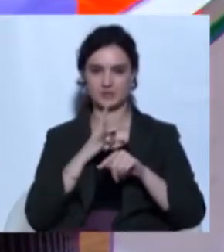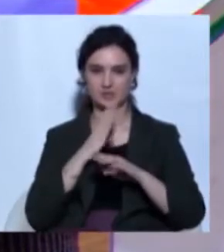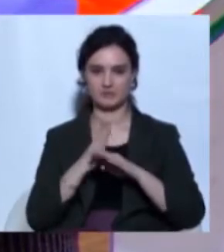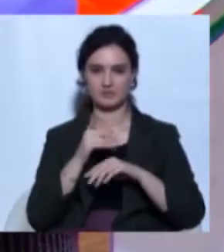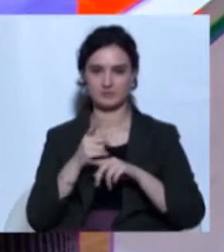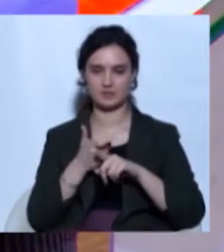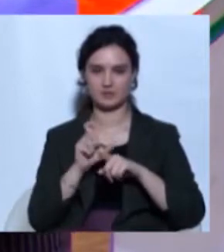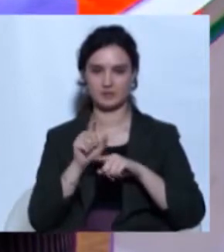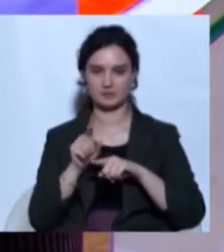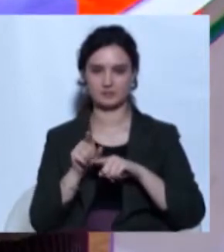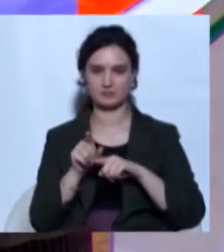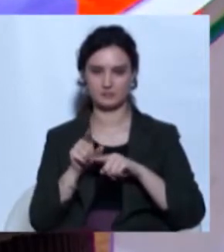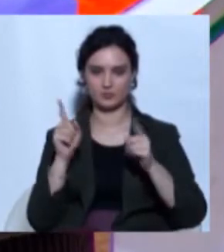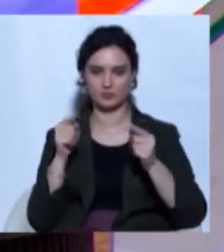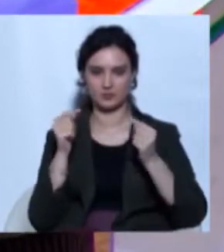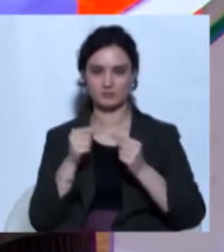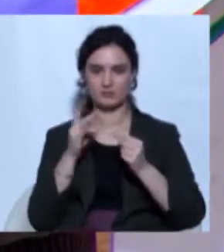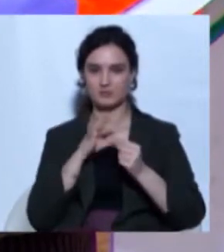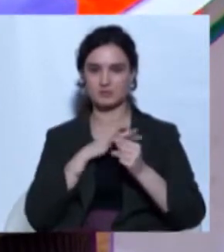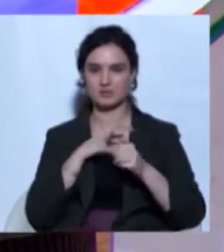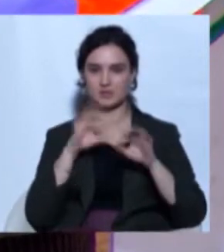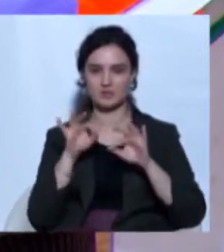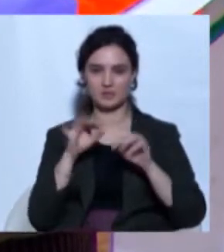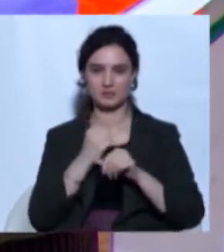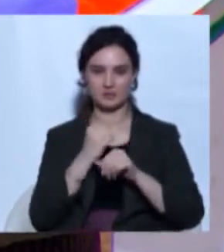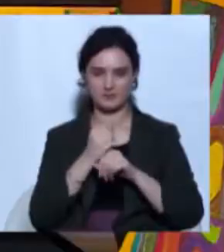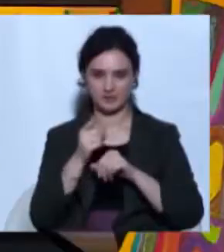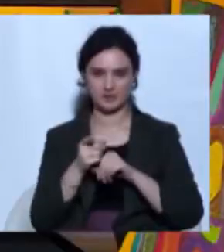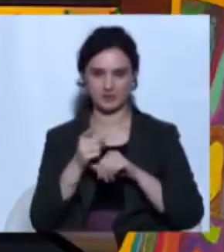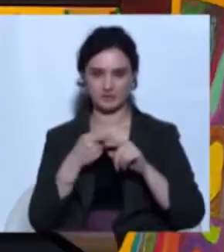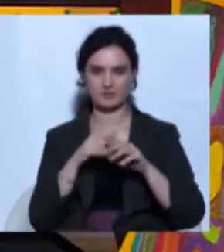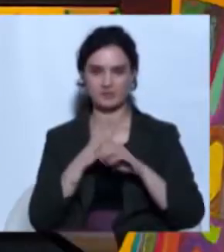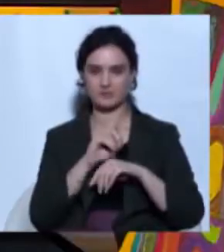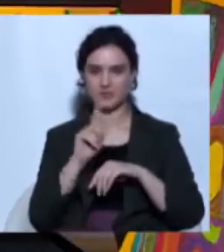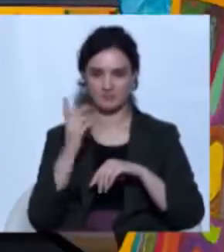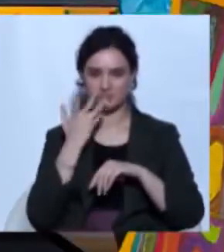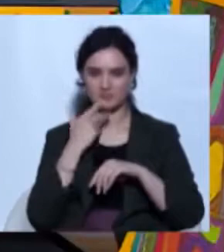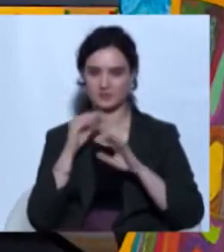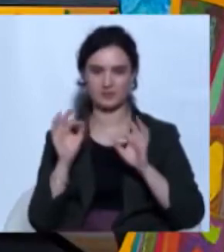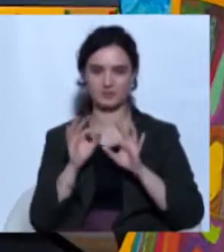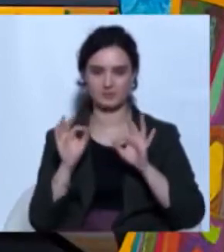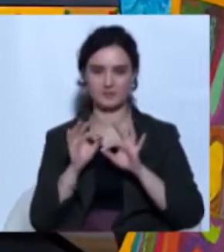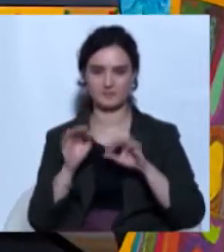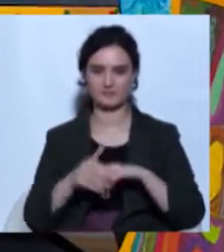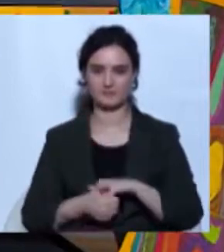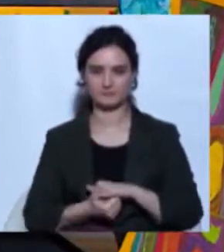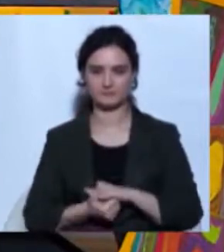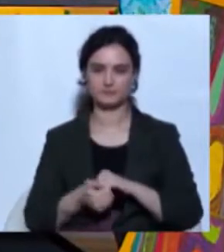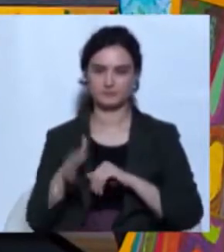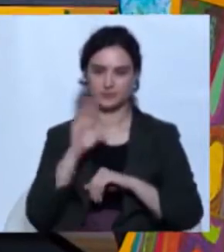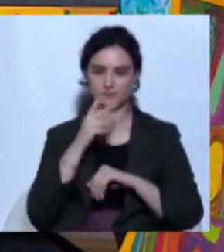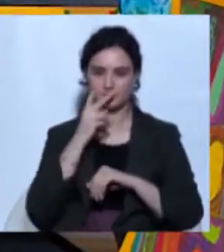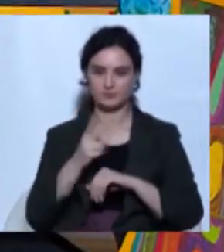რომელიც ძალიან მოუხდება, მაგრამ თეთრ საღებავით გავაკეთებ. აქ გვაქვს რამე ფერი, არაფერი. აბა